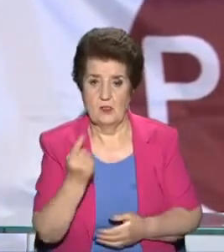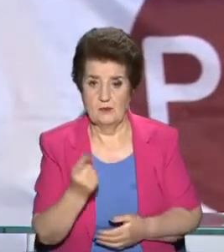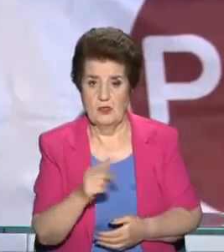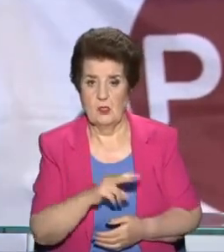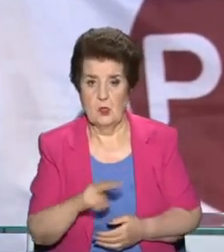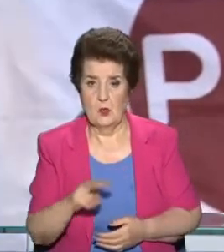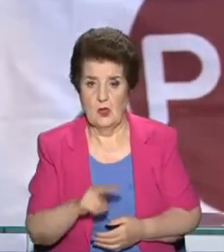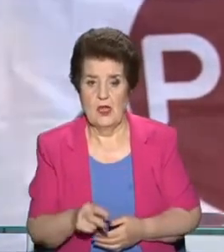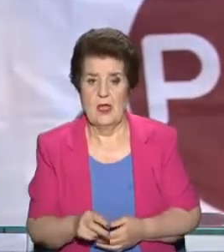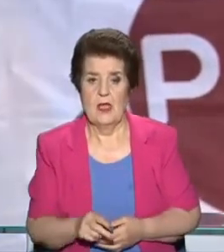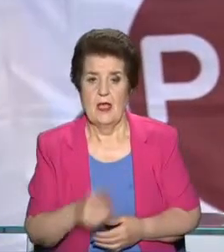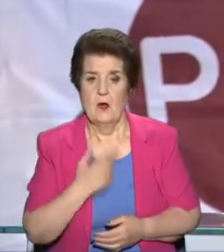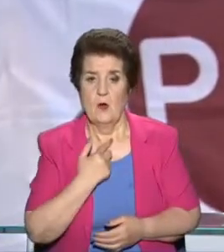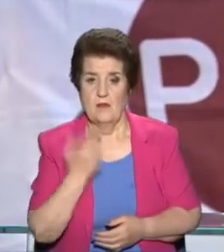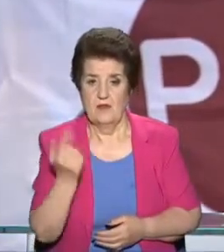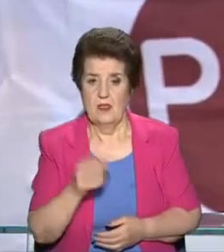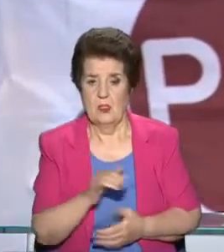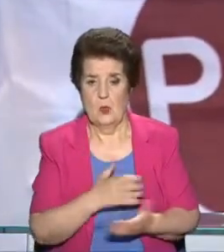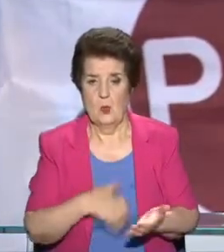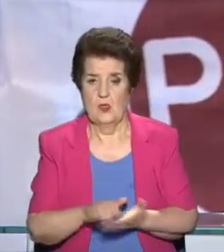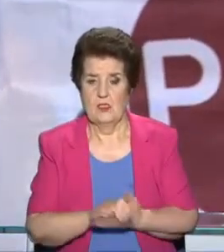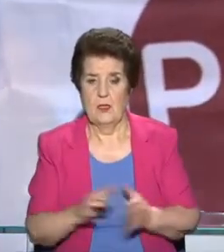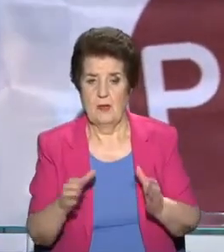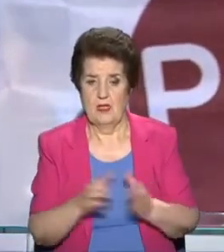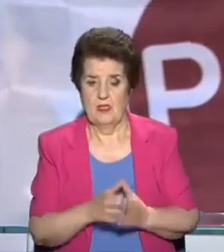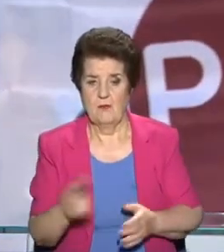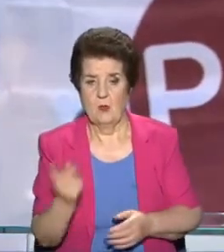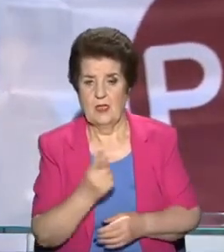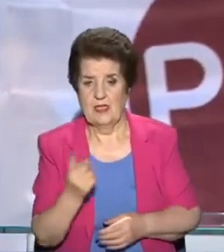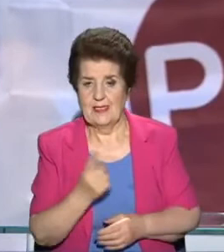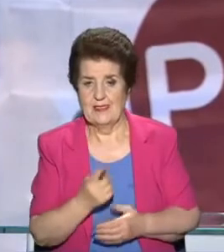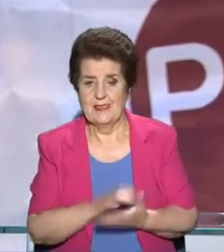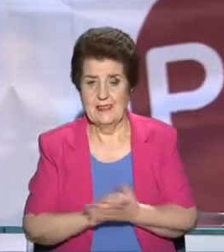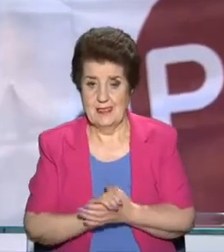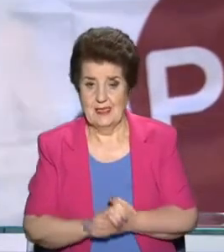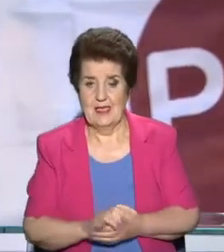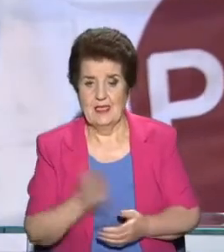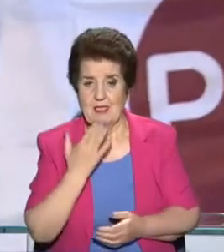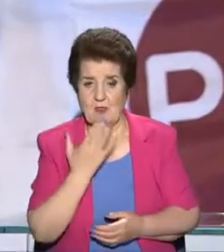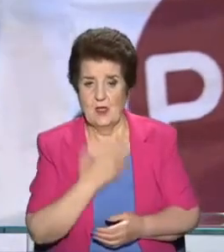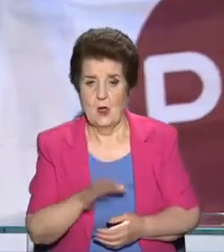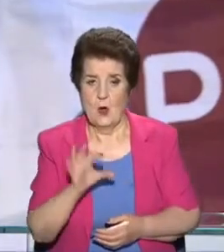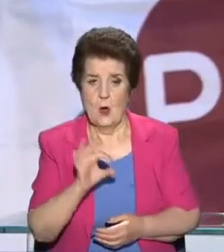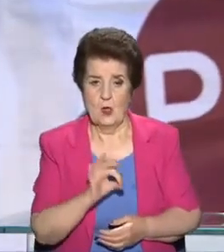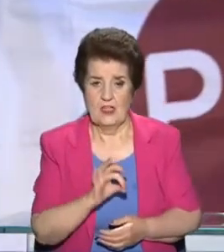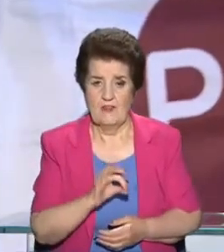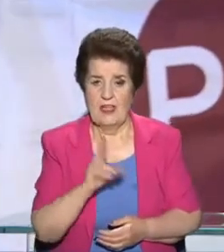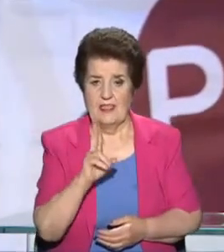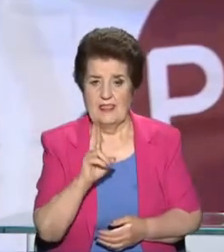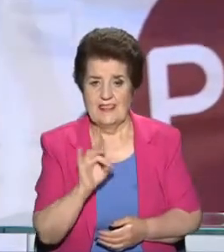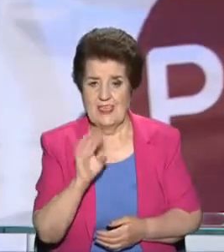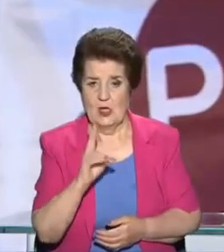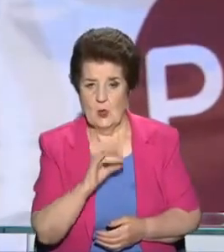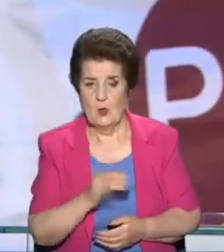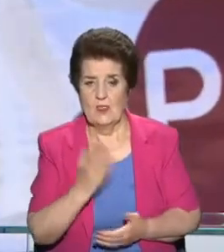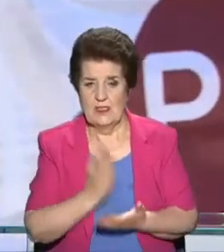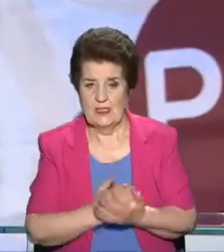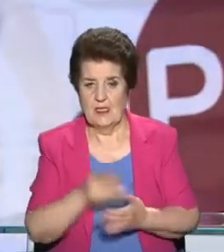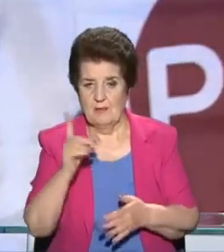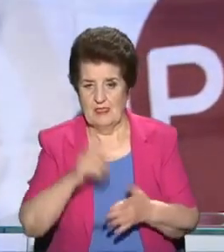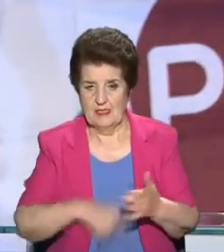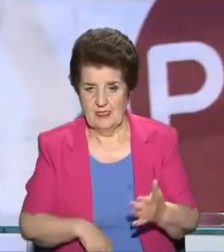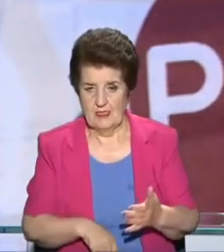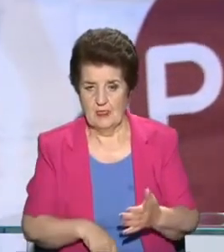iulie să dați un vot unionist pentru Partidul unității naționale în frunte cu Octavian țîcu și Suntem siguri că